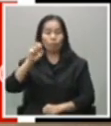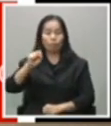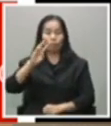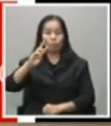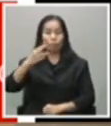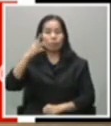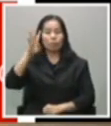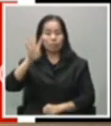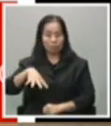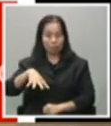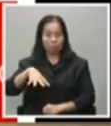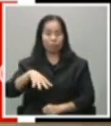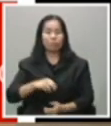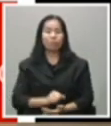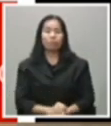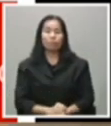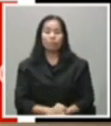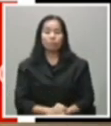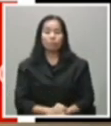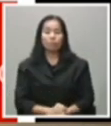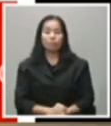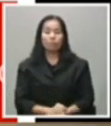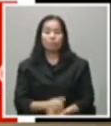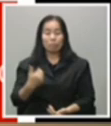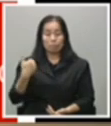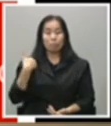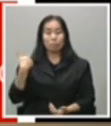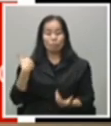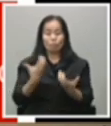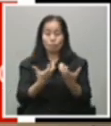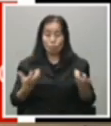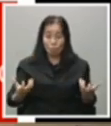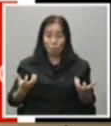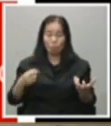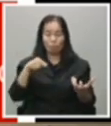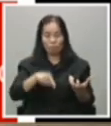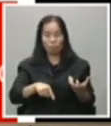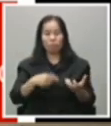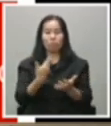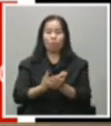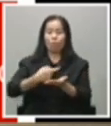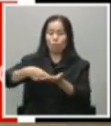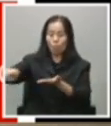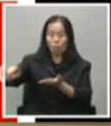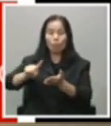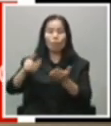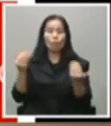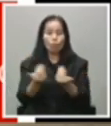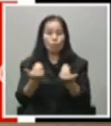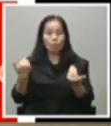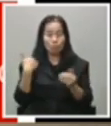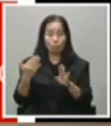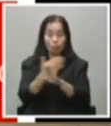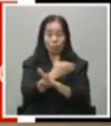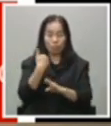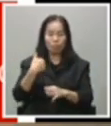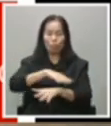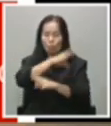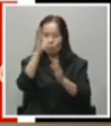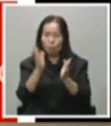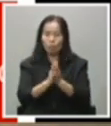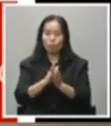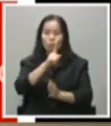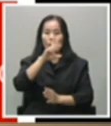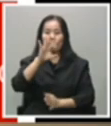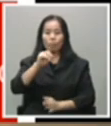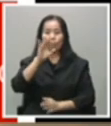128,664,535 ล้านบาทไม่รวมมูลค่าทรัพย์สินหรือเงินสดที่โอนให้บุตร2คนก่อนหน้านี้198,500,000